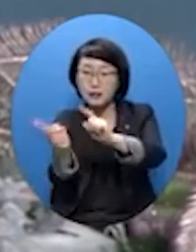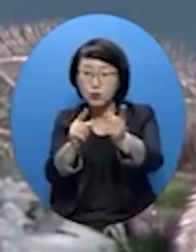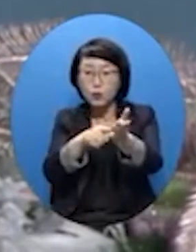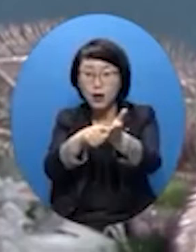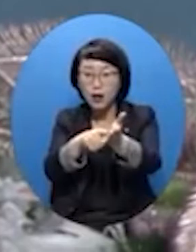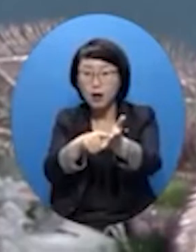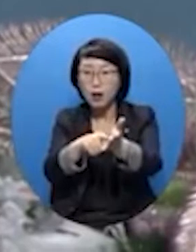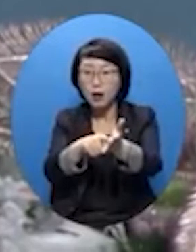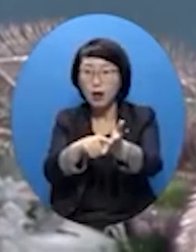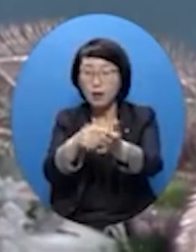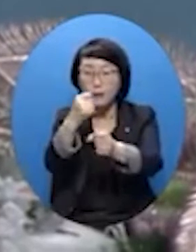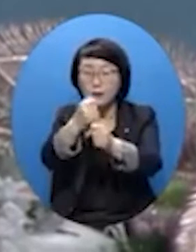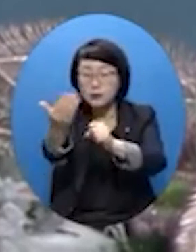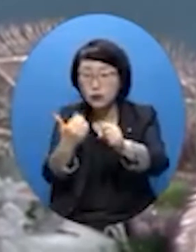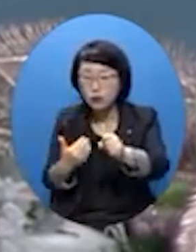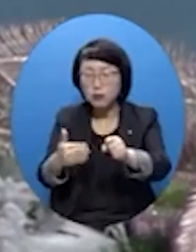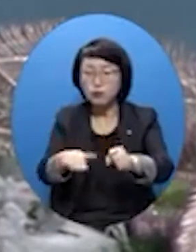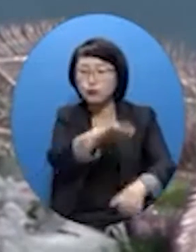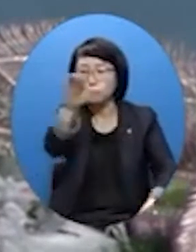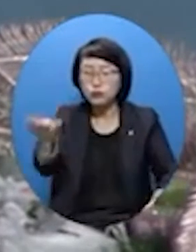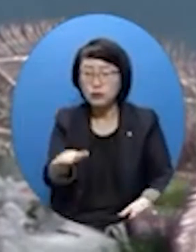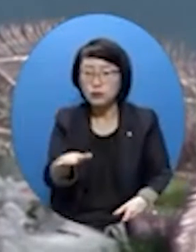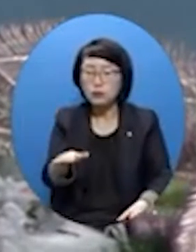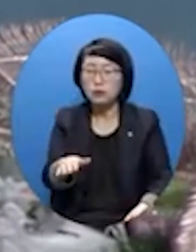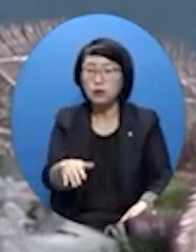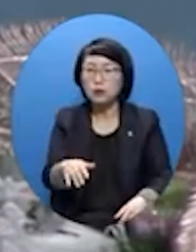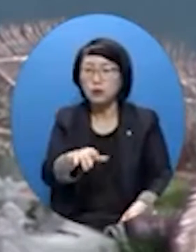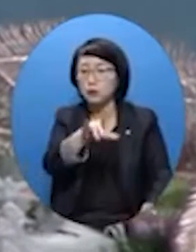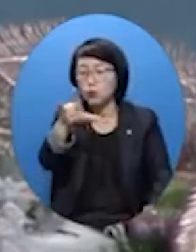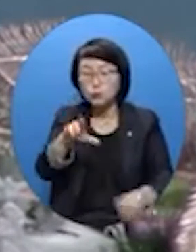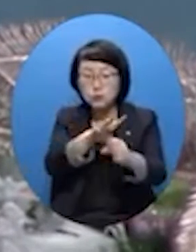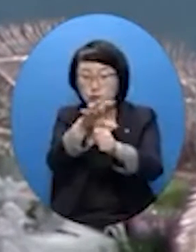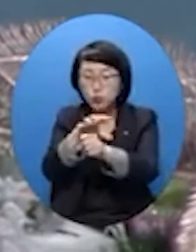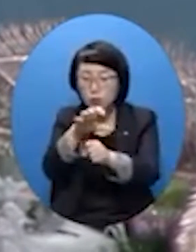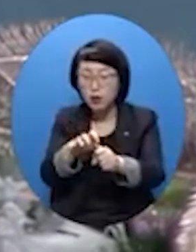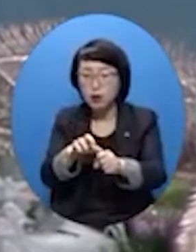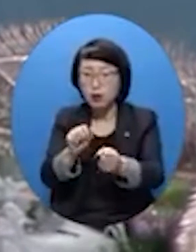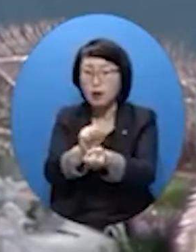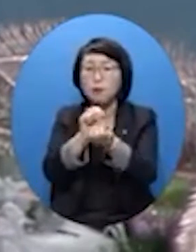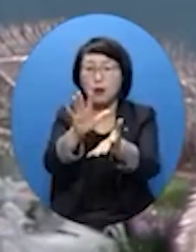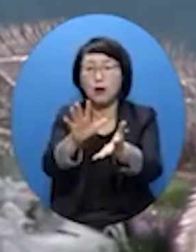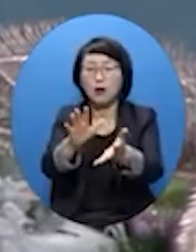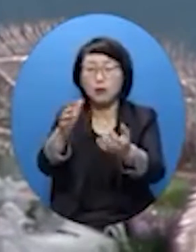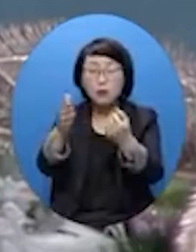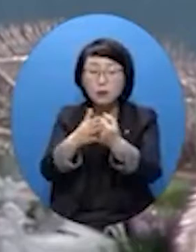전까지는 우리 속수무책 이 코로나19 전염병 바이러스 앞에